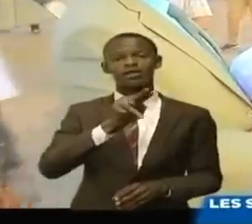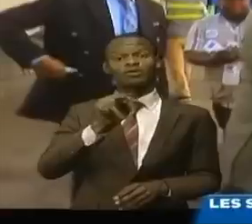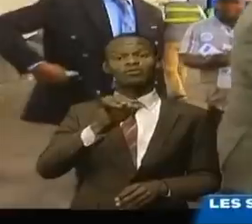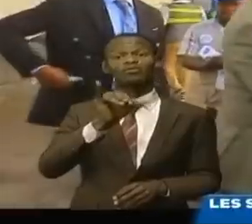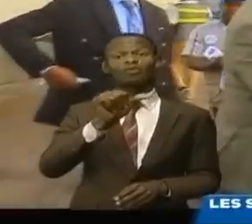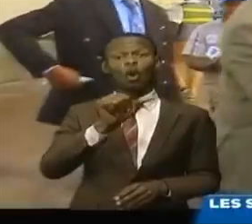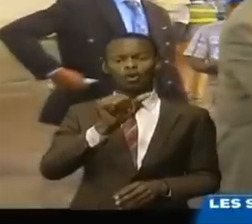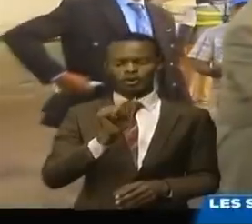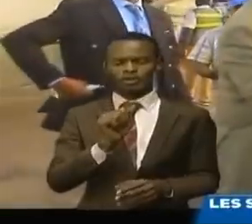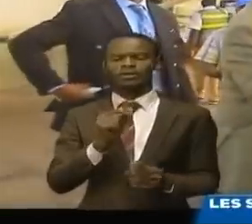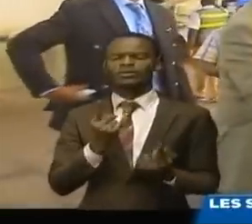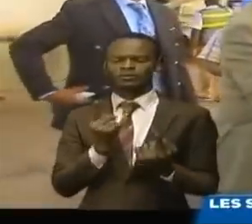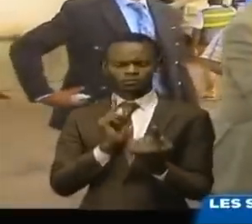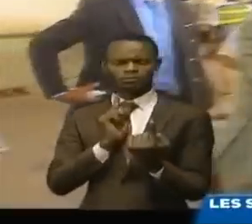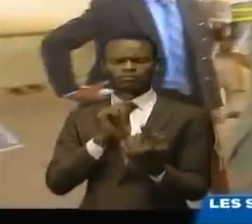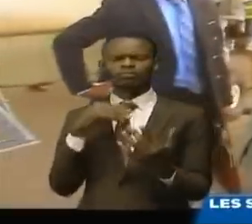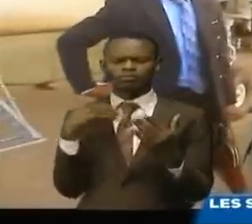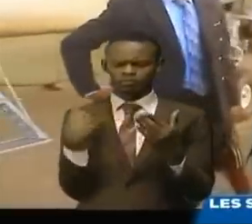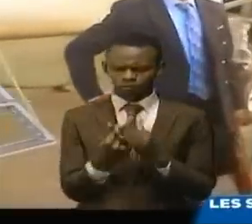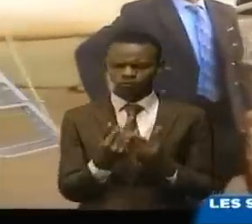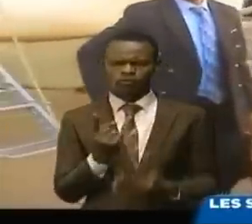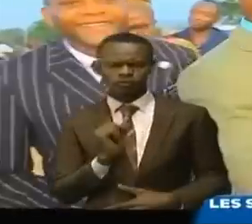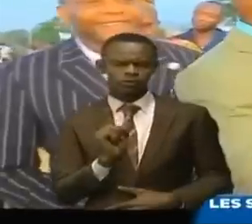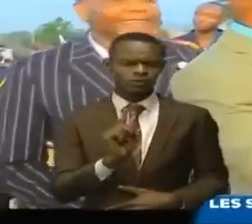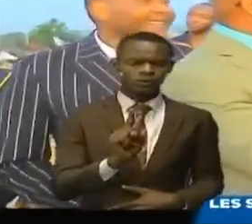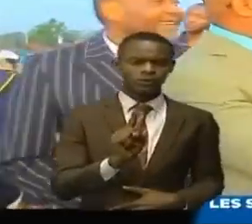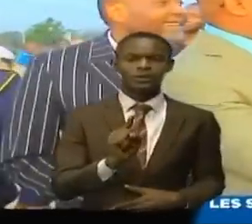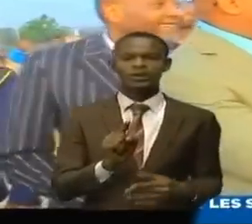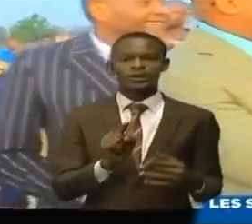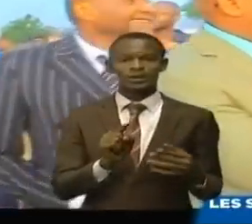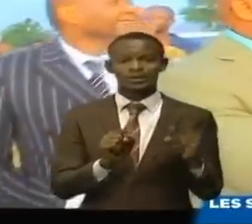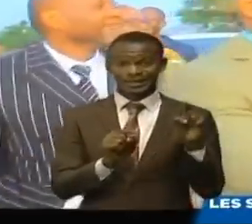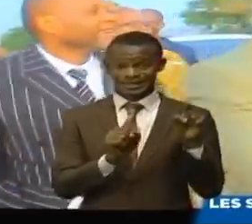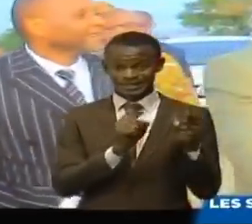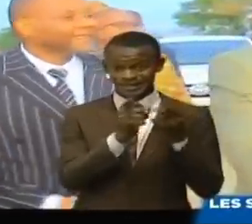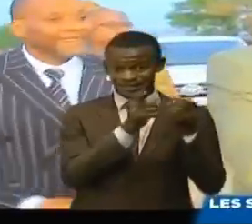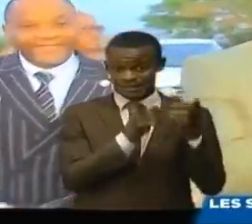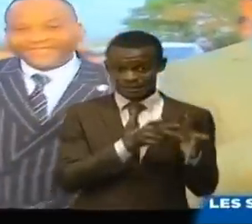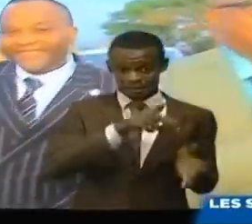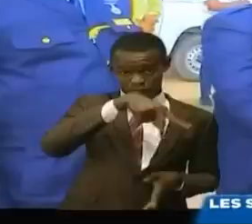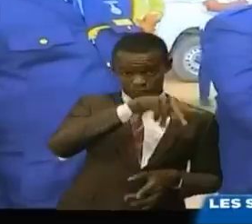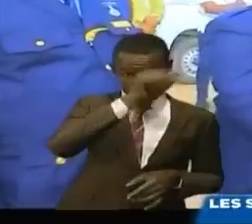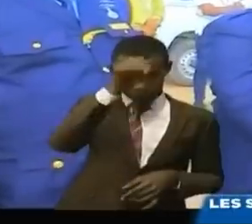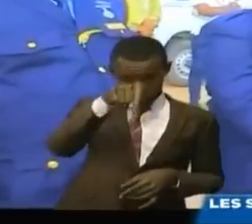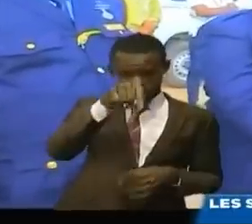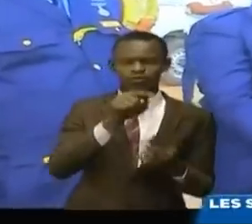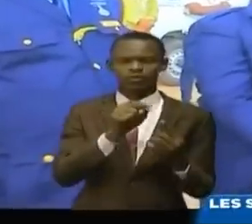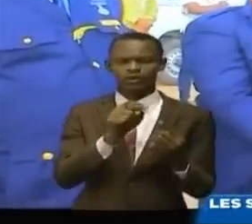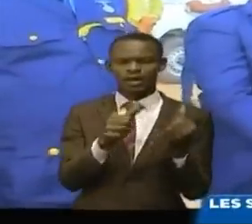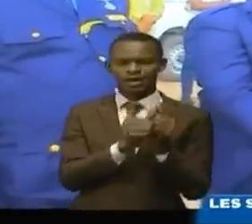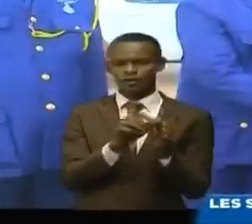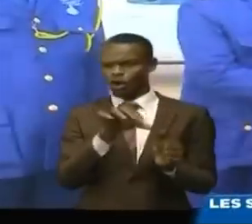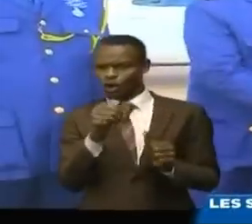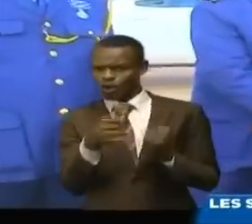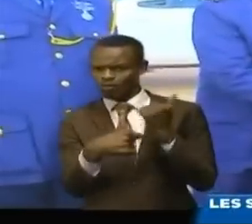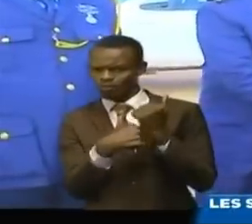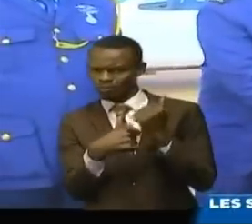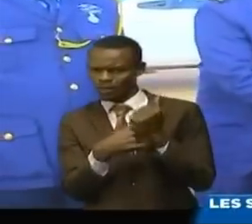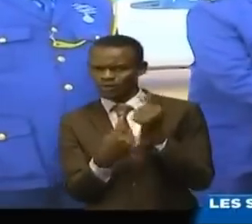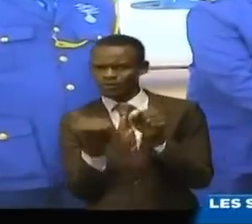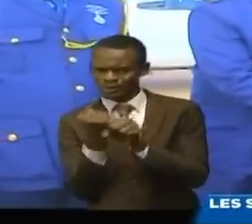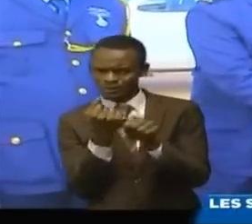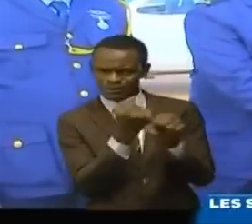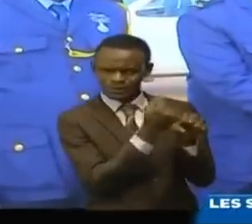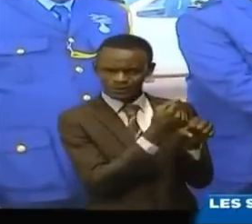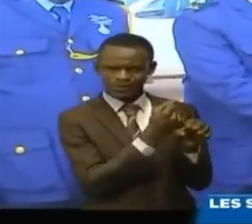passerelle de l'avion par le directeur provincial de la DGRAD à Ituri, John Kikwaya, accompagné de plusieurs cadres et agents de cette régie financière qui